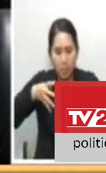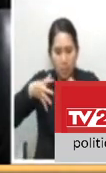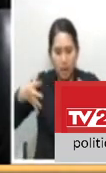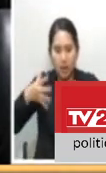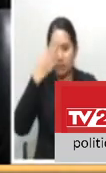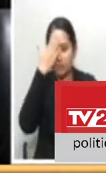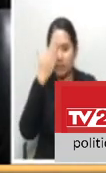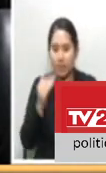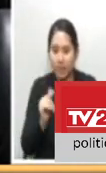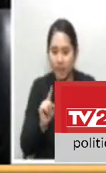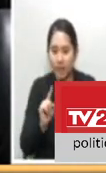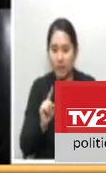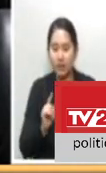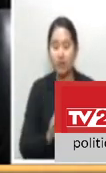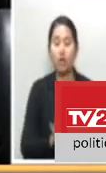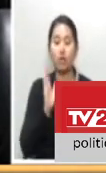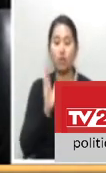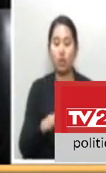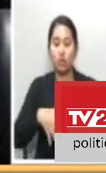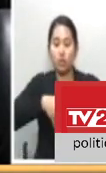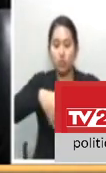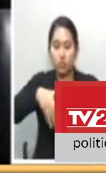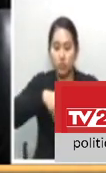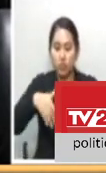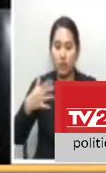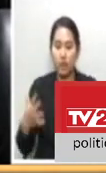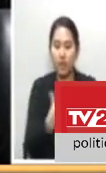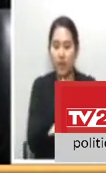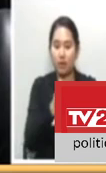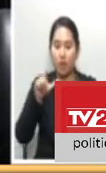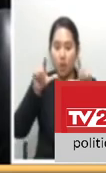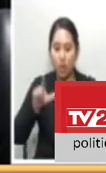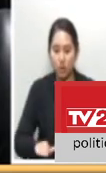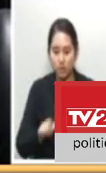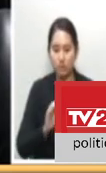าจประชาชนอื่นก็มีอำนาจน้อยลง